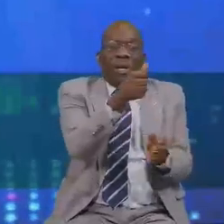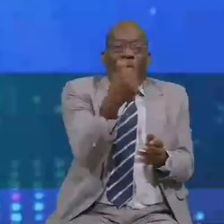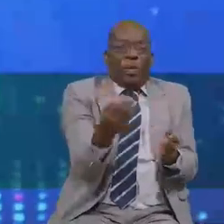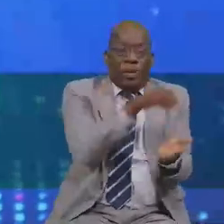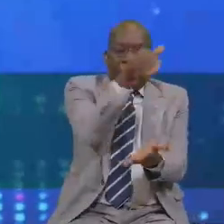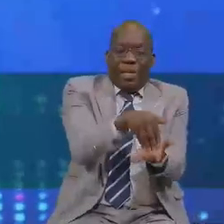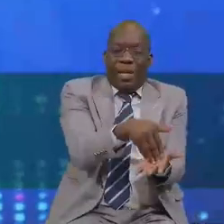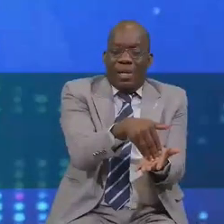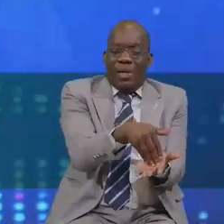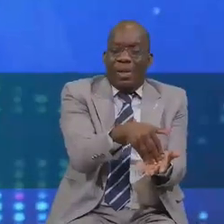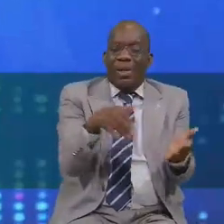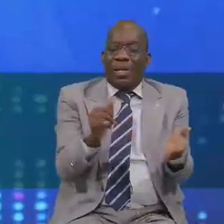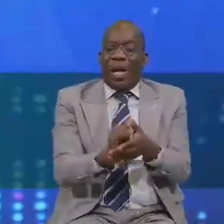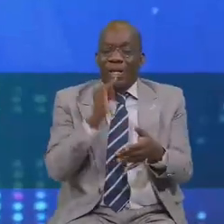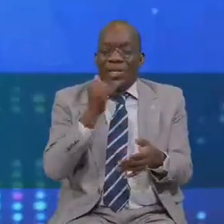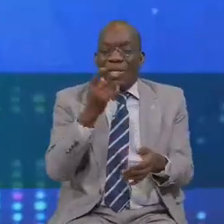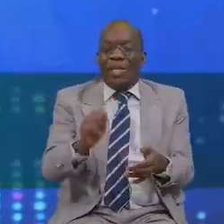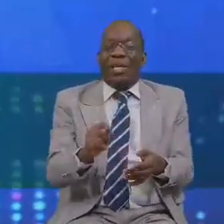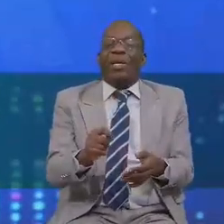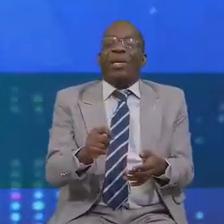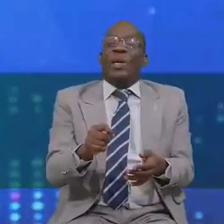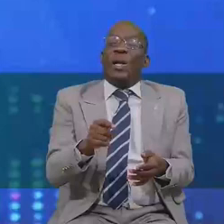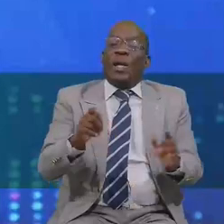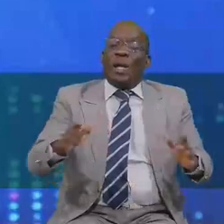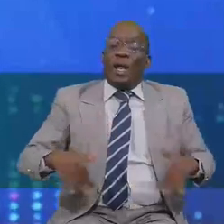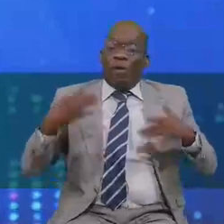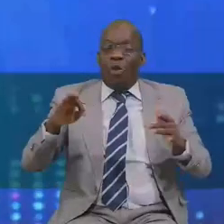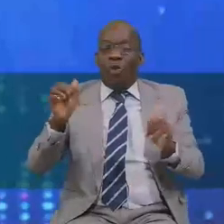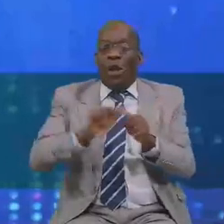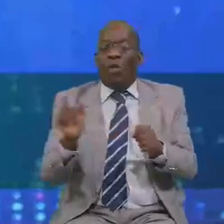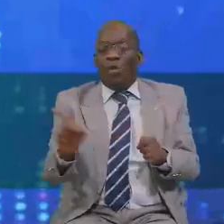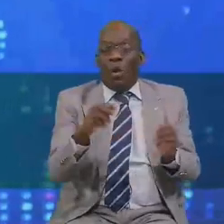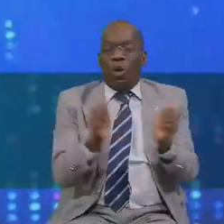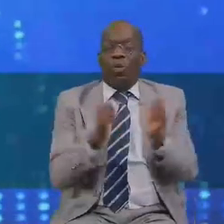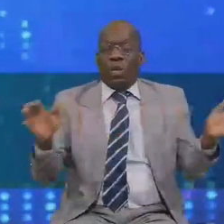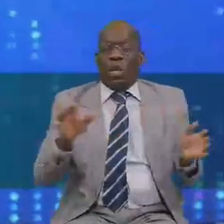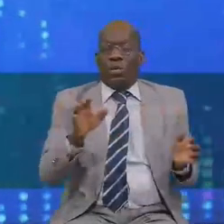ça c'est la vie de tout le monde sans Christ.